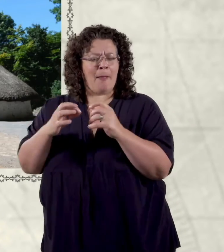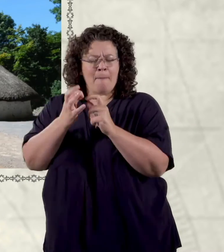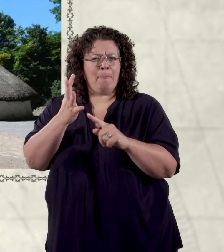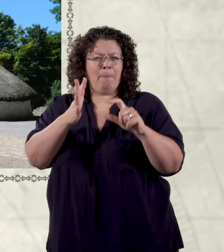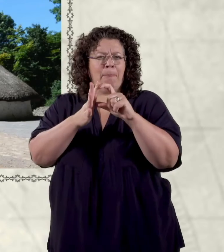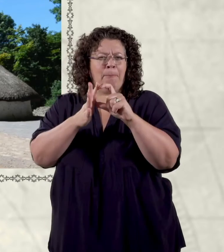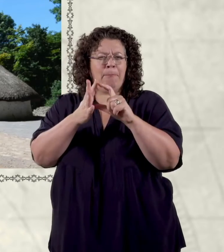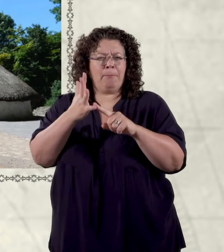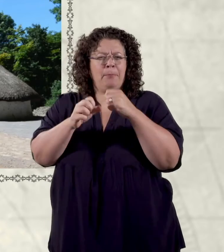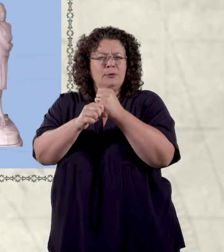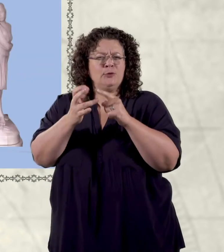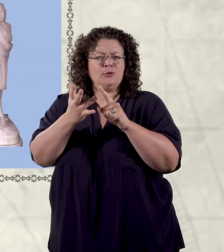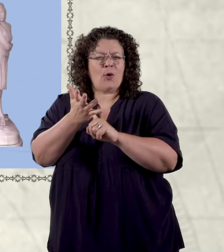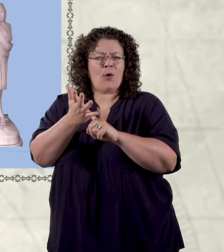brwydr.